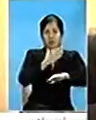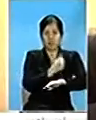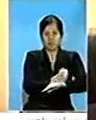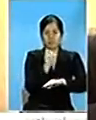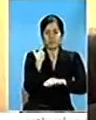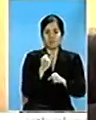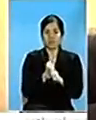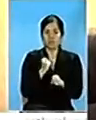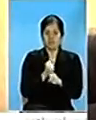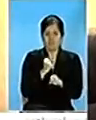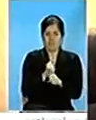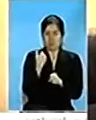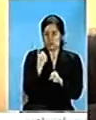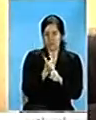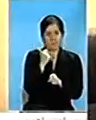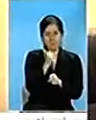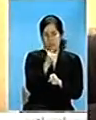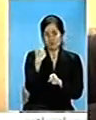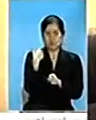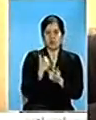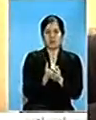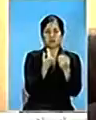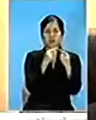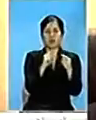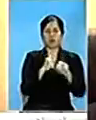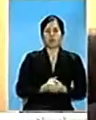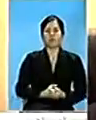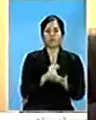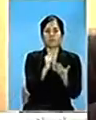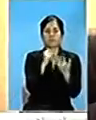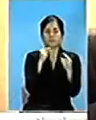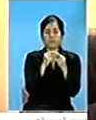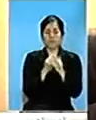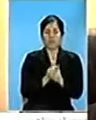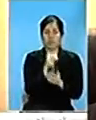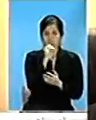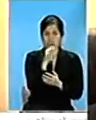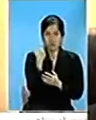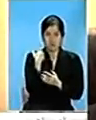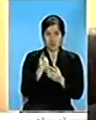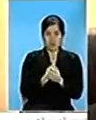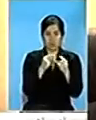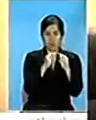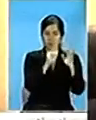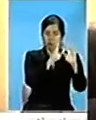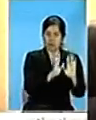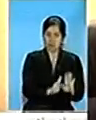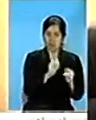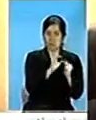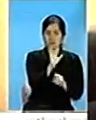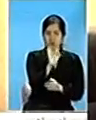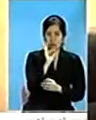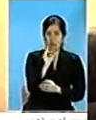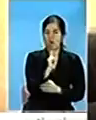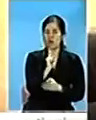านได้ดีในแต่ละเรื่องแต่ยังไม่ได้ให้น้ำหนักเท่าที่ควรว่าควรจะมุ่งยุทธศาสตร์ประการใดเป็นการเฉพาะ